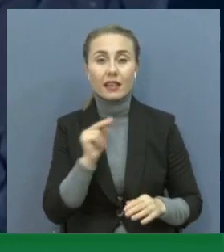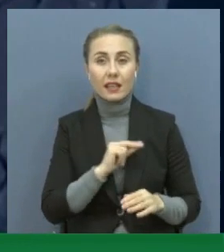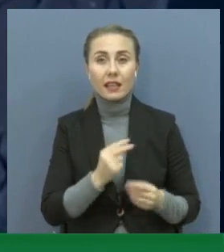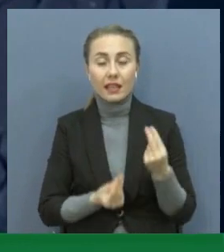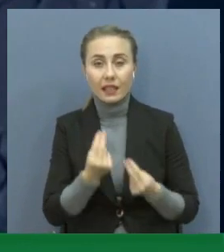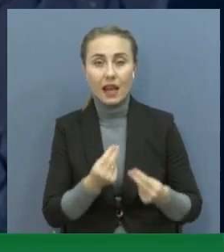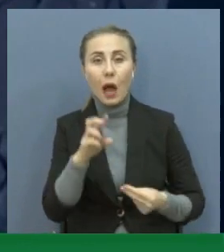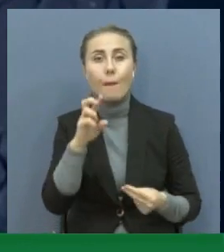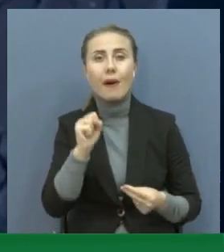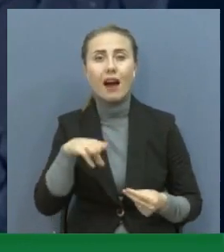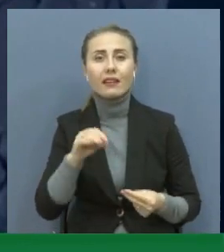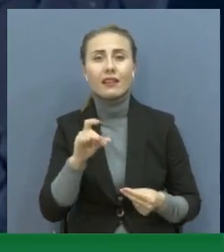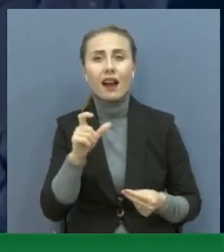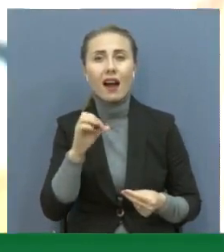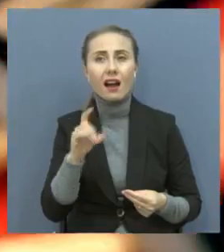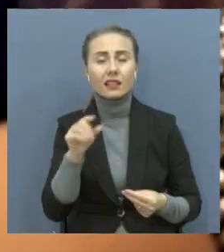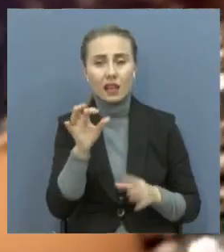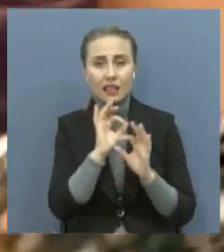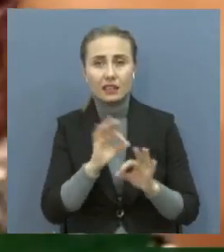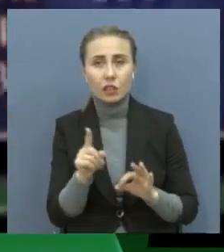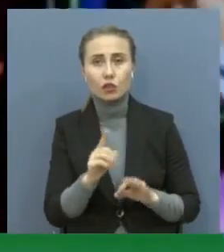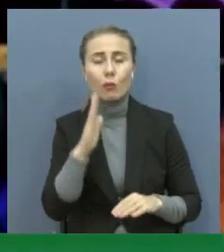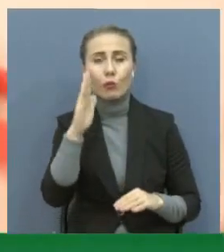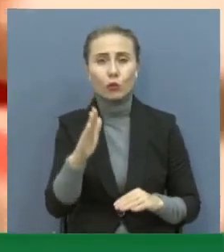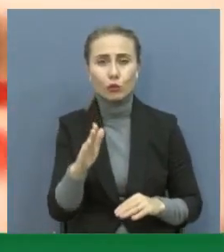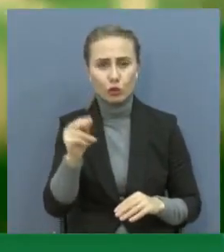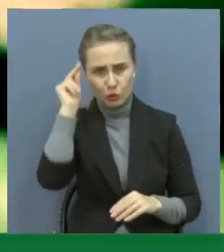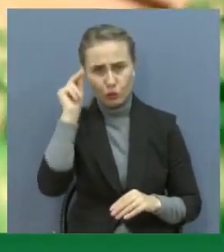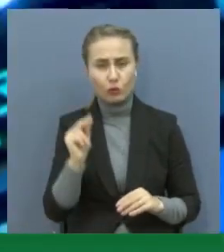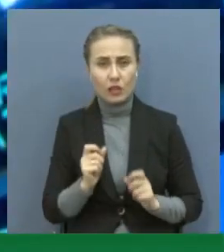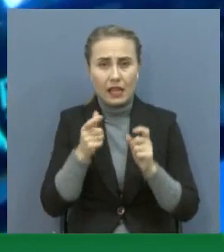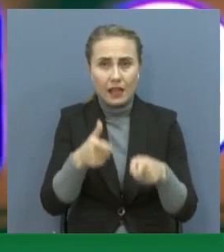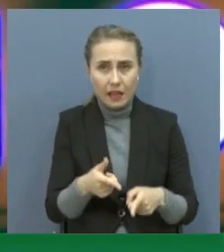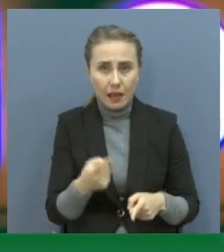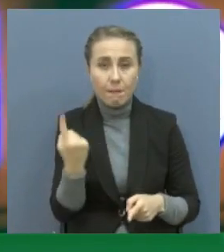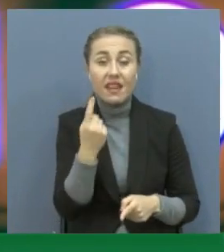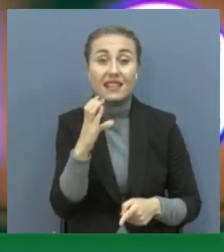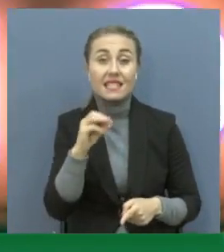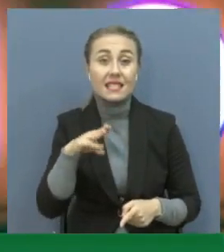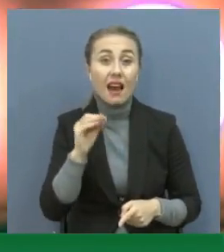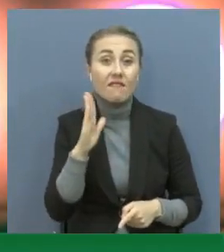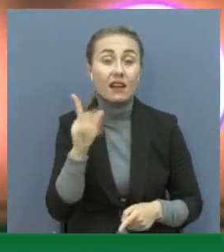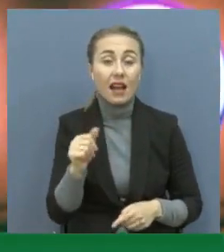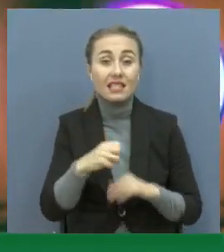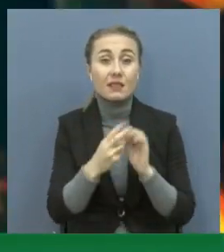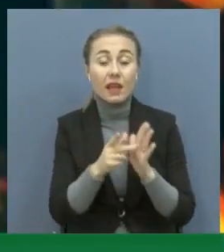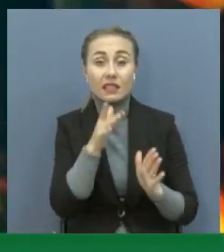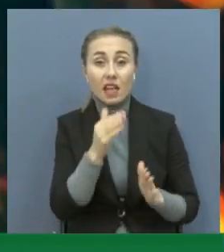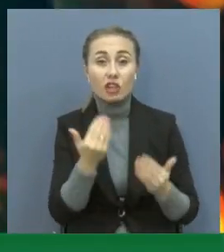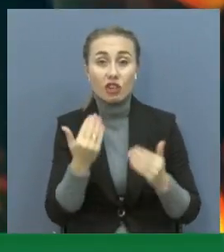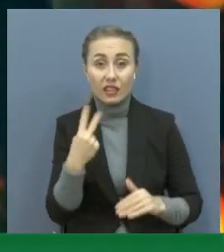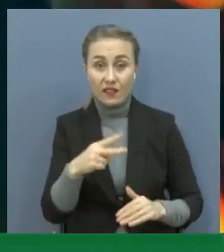нами поделился Батырхан. Он рассказал о том, что, будучи студентом, пробовал делать первые ставки. Тогда ему было 17,